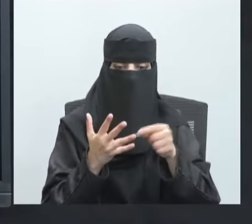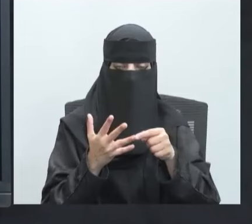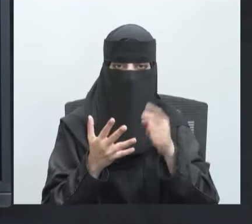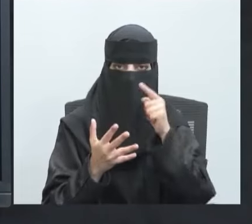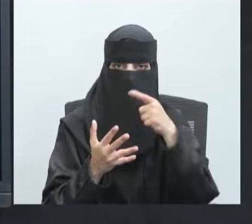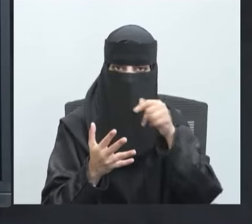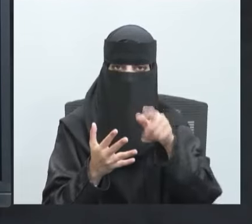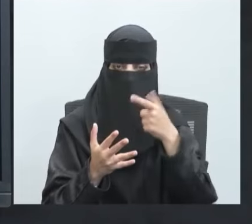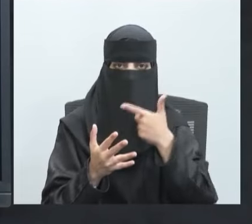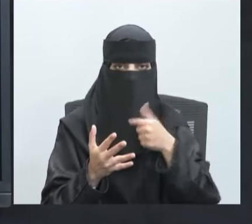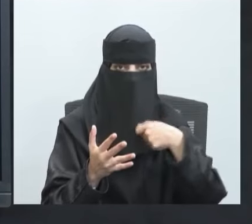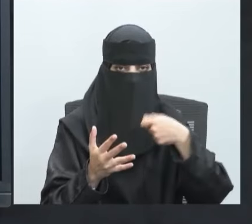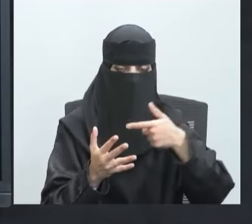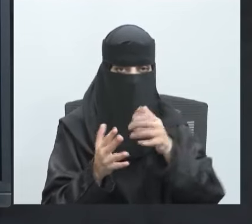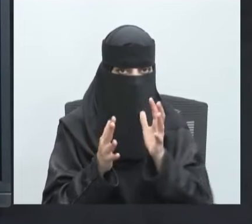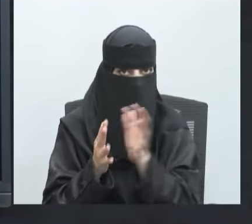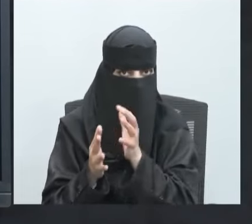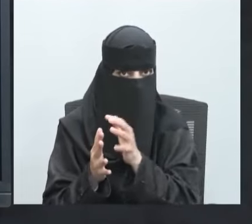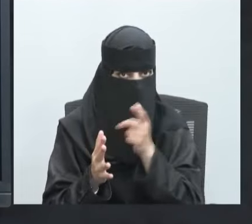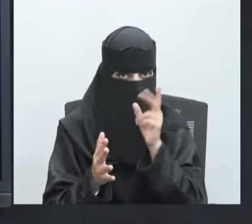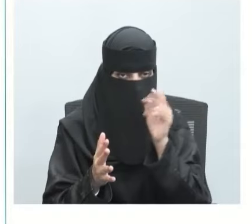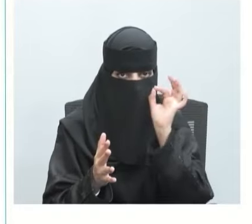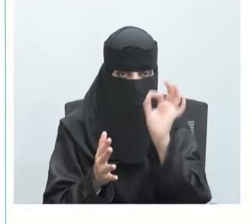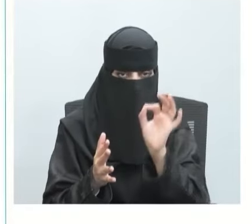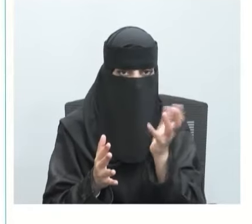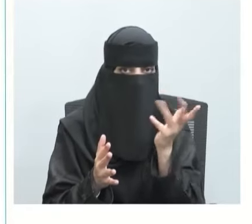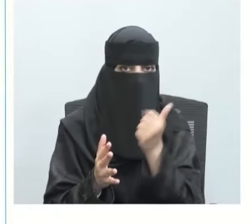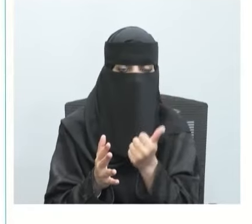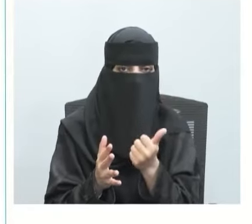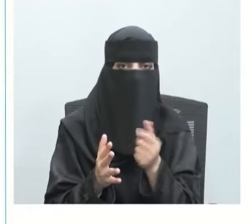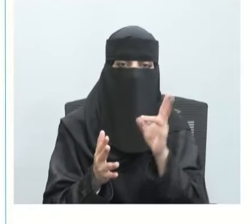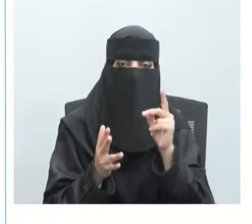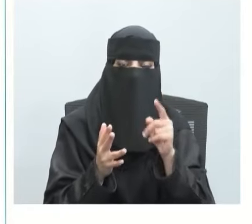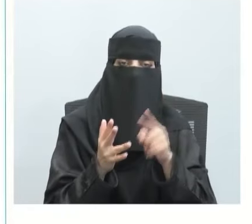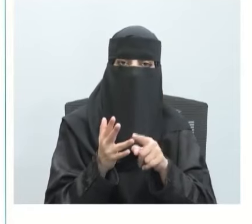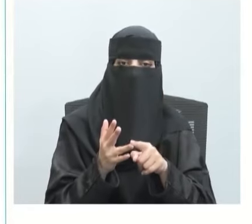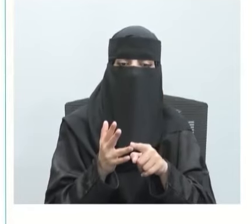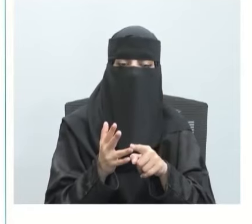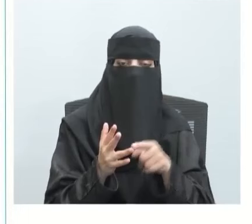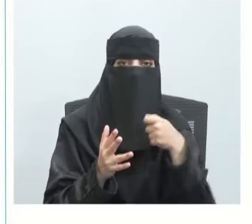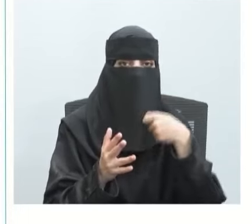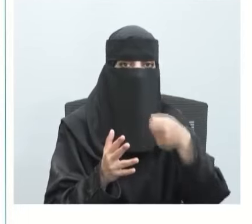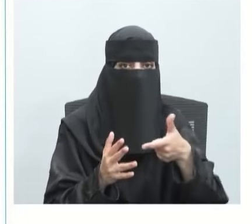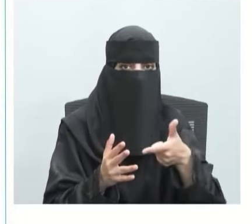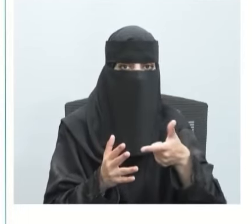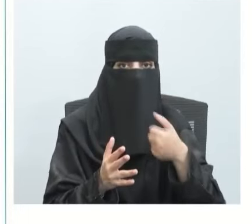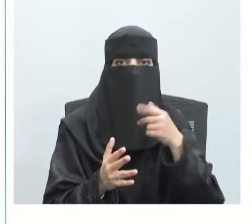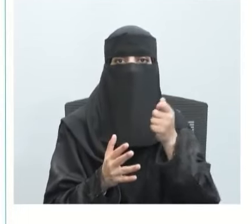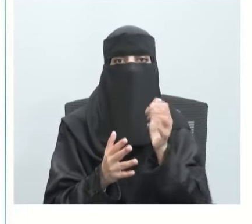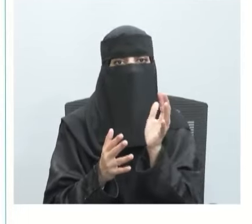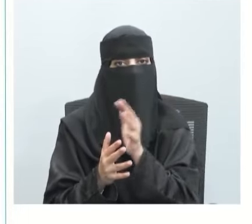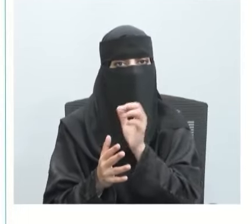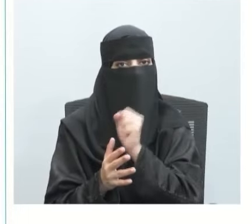تود ادخاره والمبلغ الذي تنوي انفاقه بعد ذلك تحدد كم ستنفق وكم